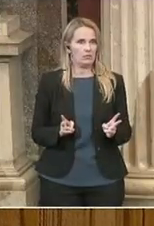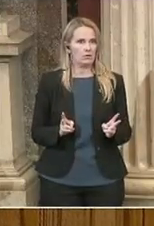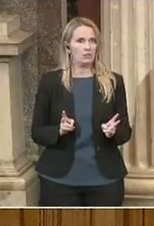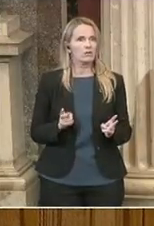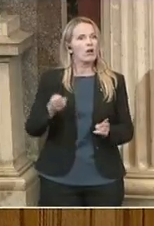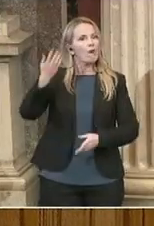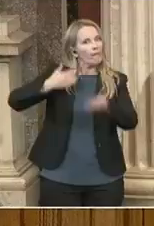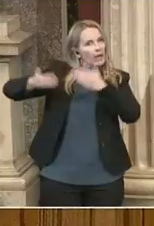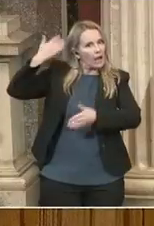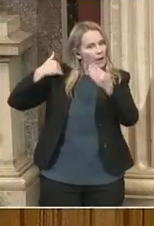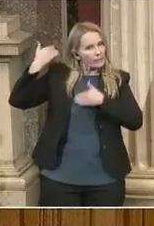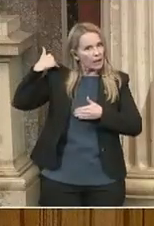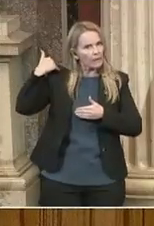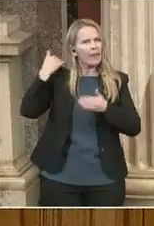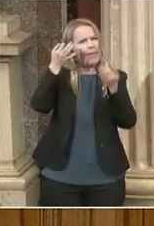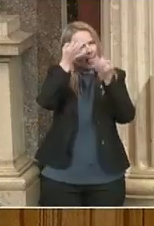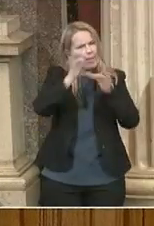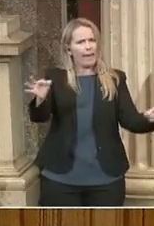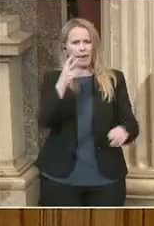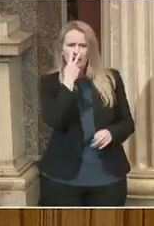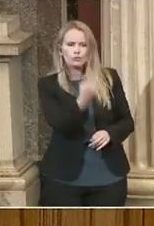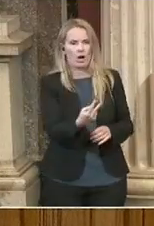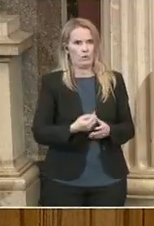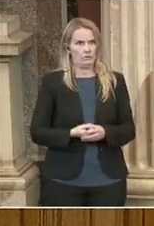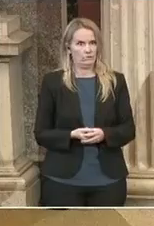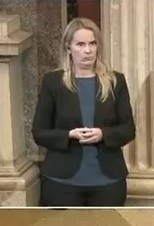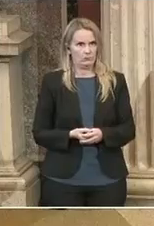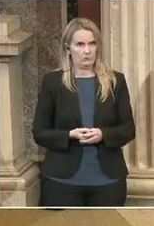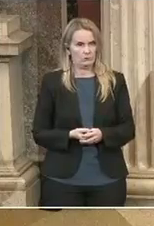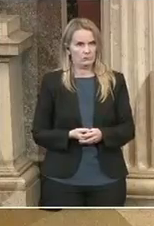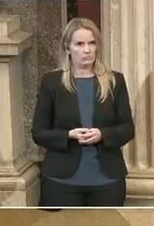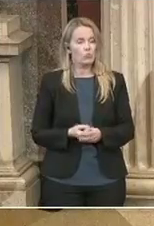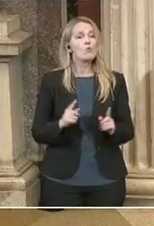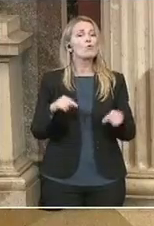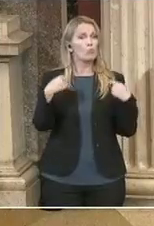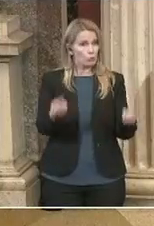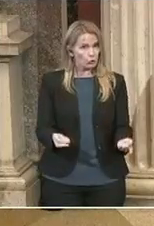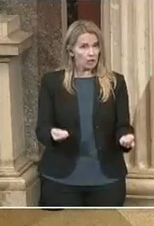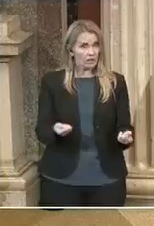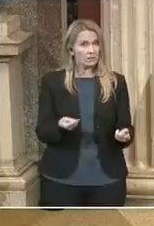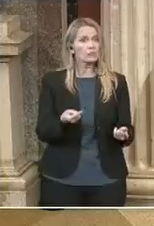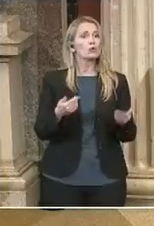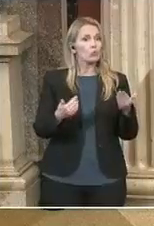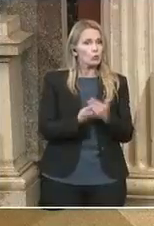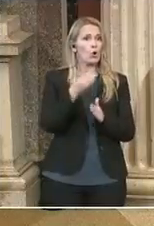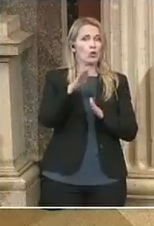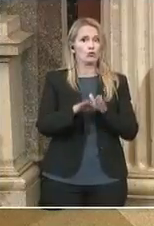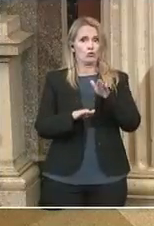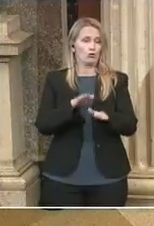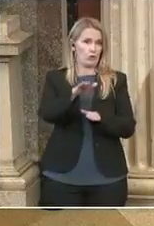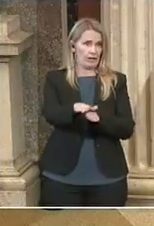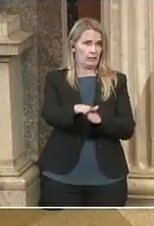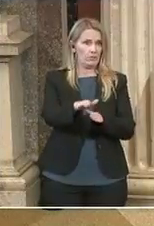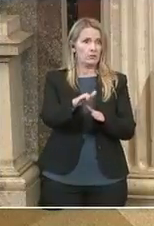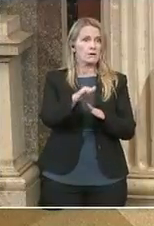Vergangenheit ehrlich anzuschauen und dann Schritte zu setzen in